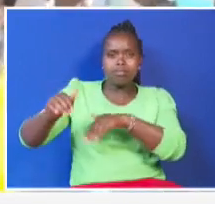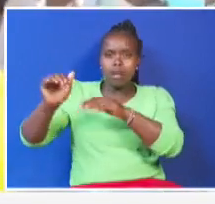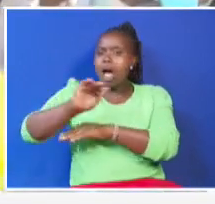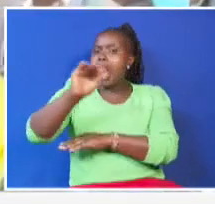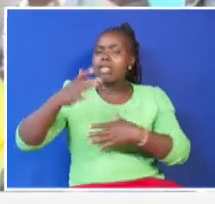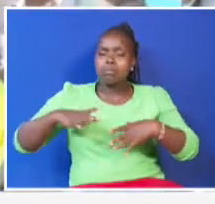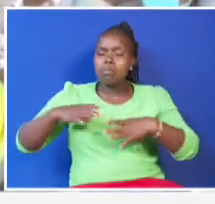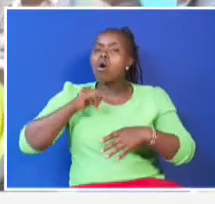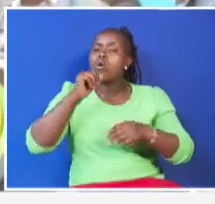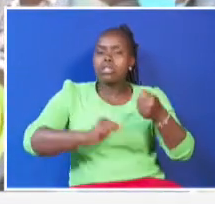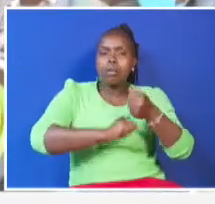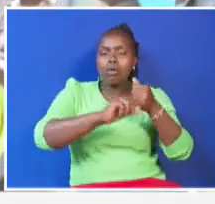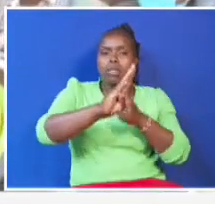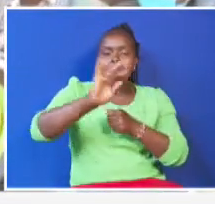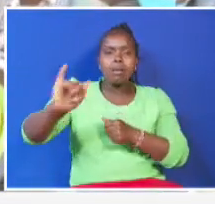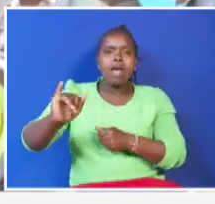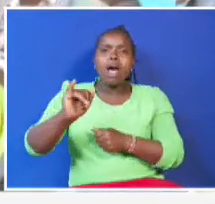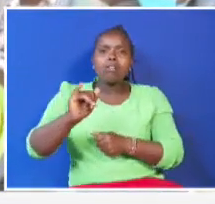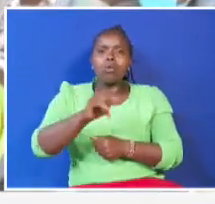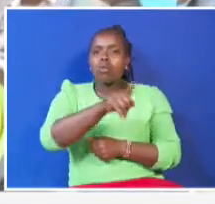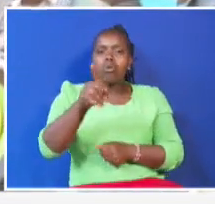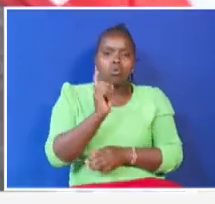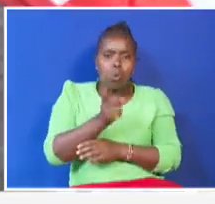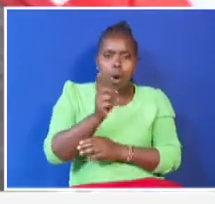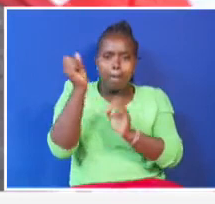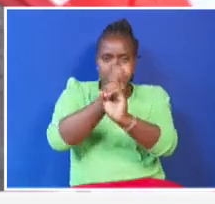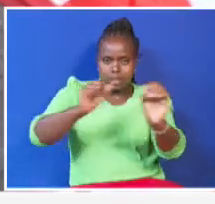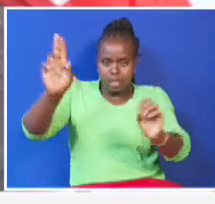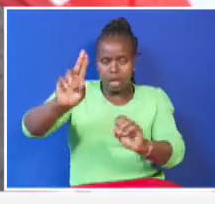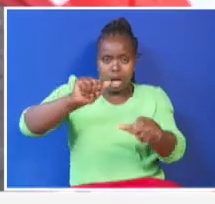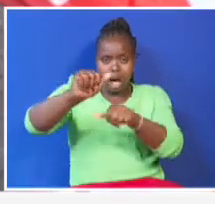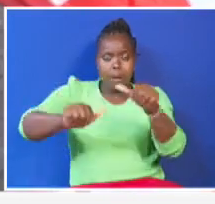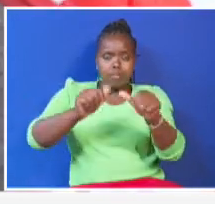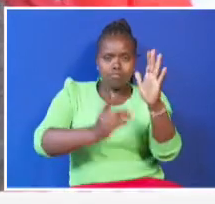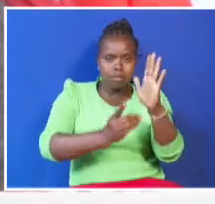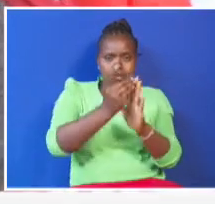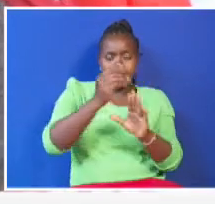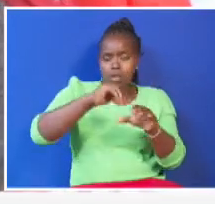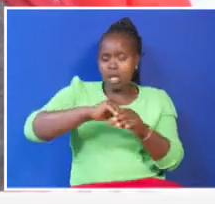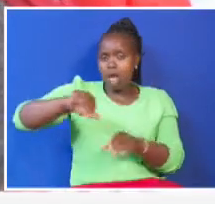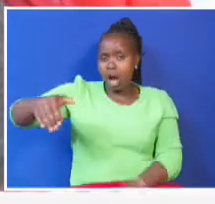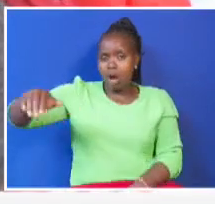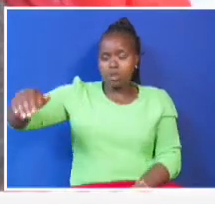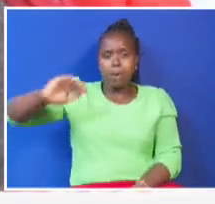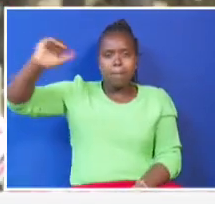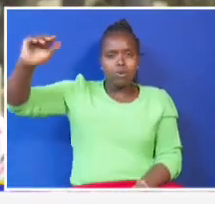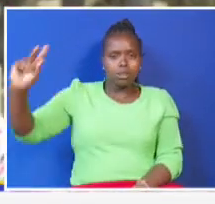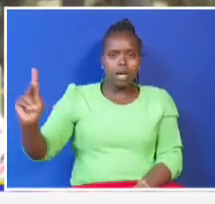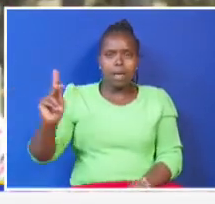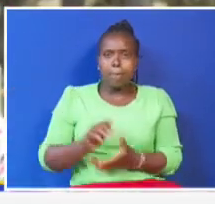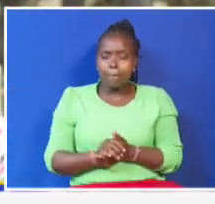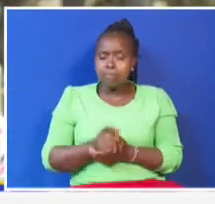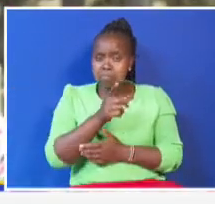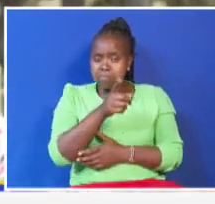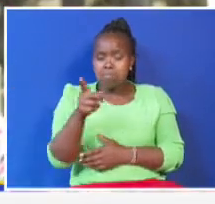BBI kwa kutumia mtandao kumkosoa Rais Uhuru Kenyatta kuhusu ukosefu wa miradi ya maendeleo katika kaunti za Mlima Kenya. Na